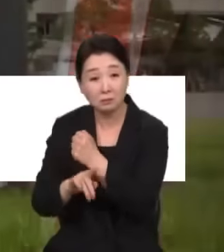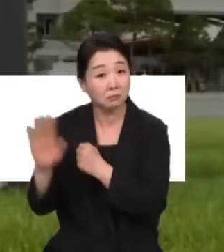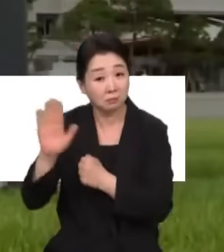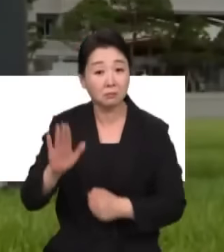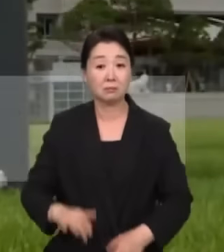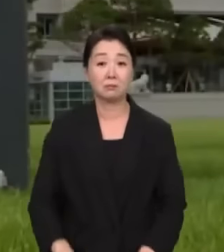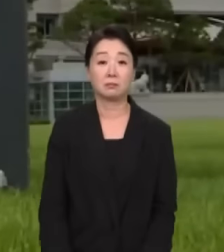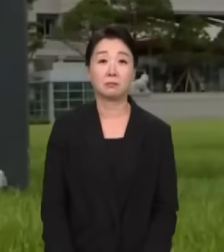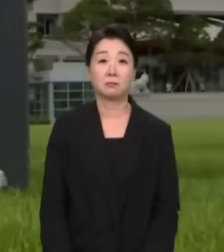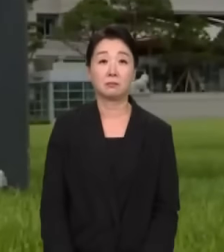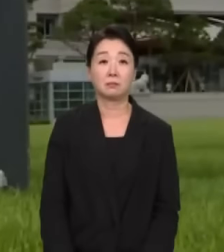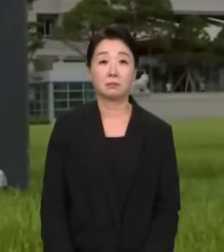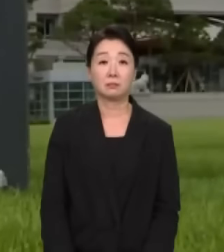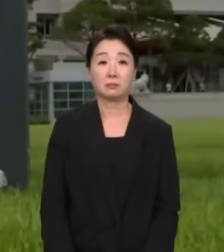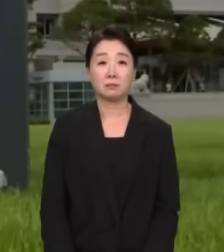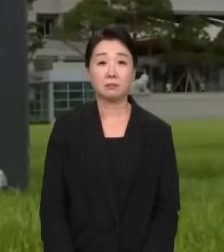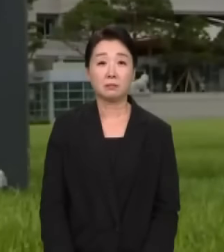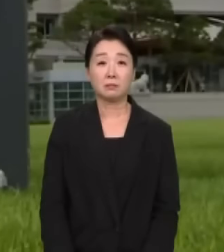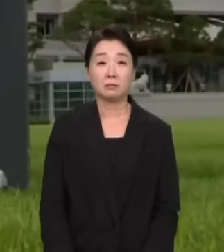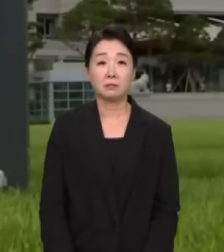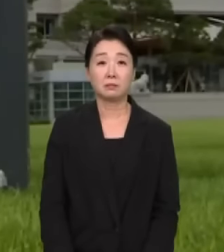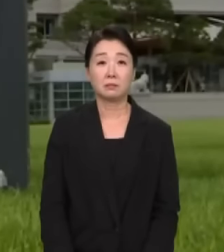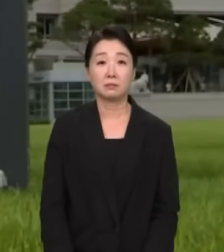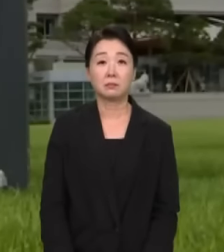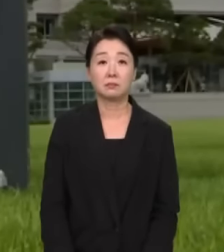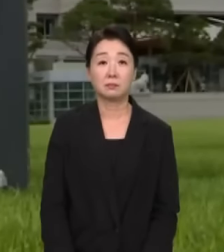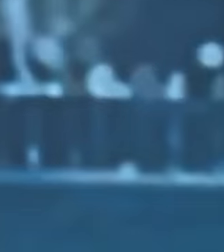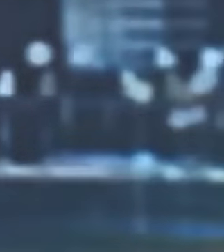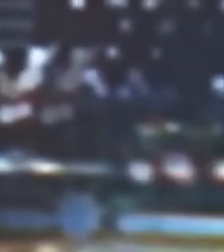않았을까요? JTBC 유정화입니다.